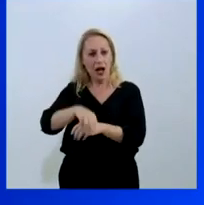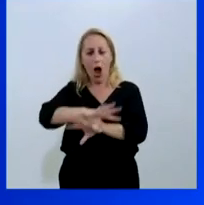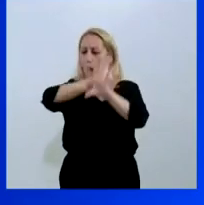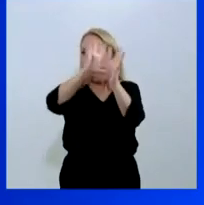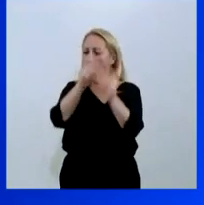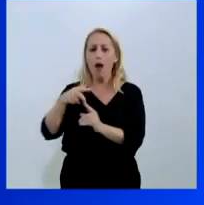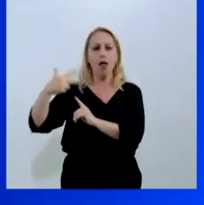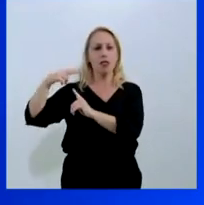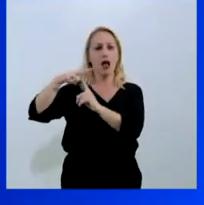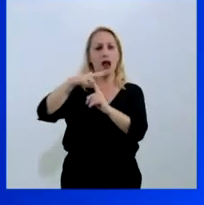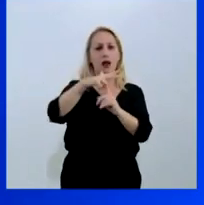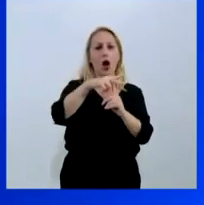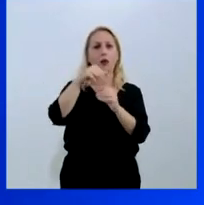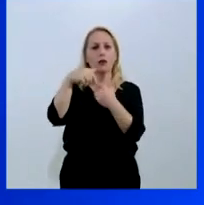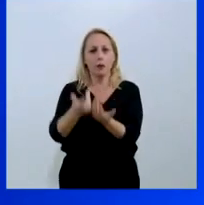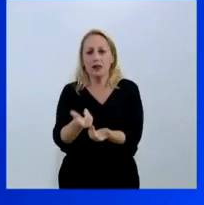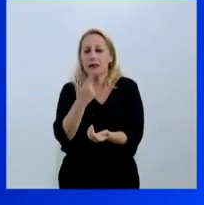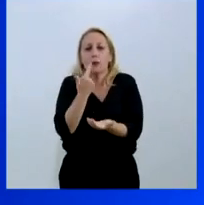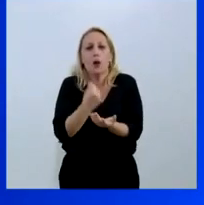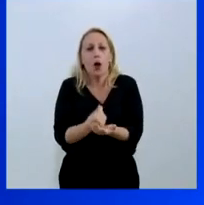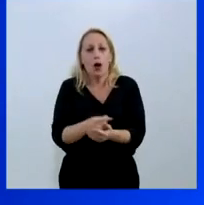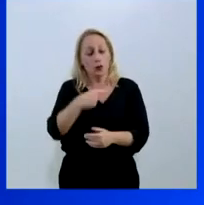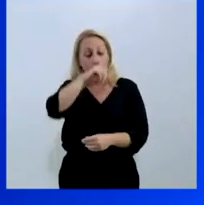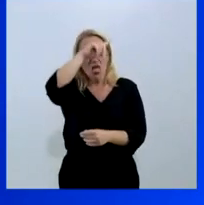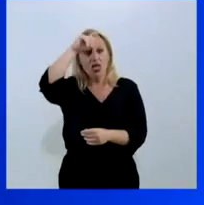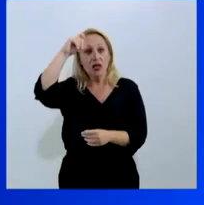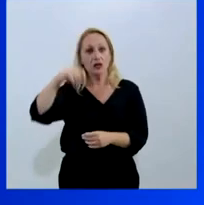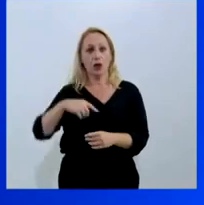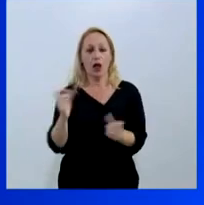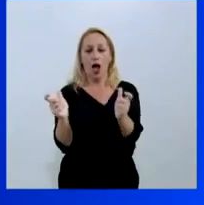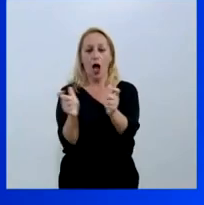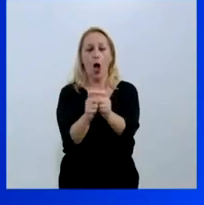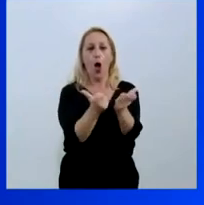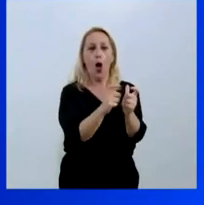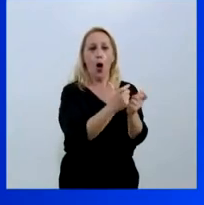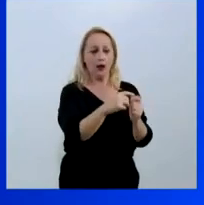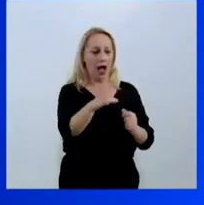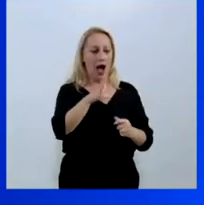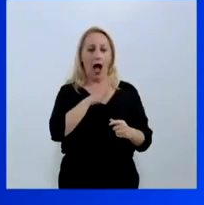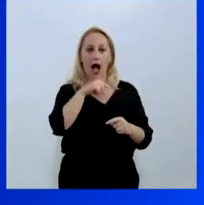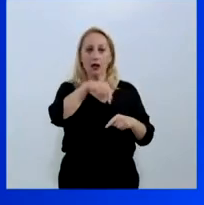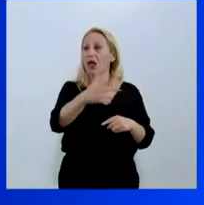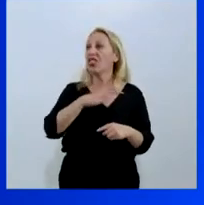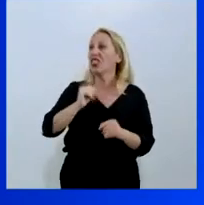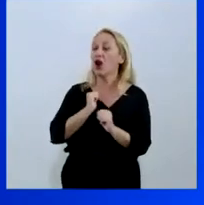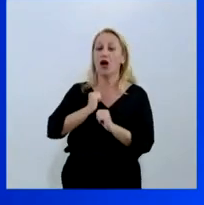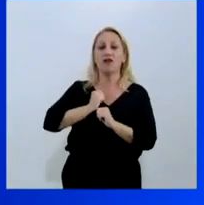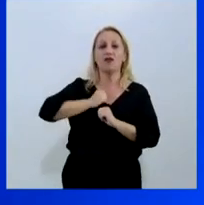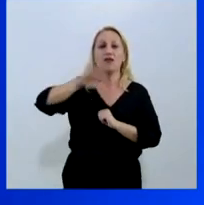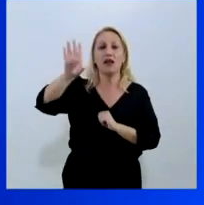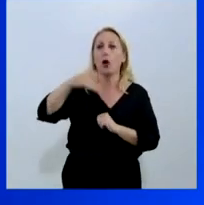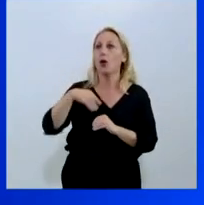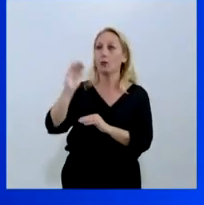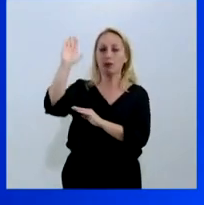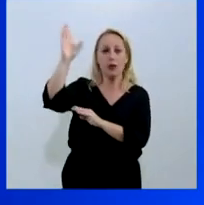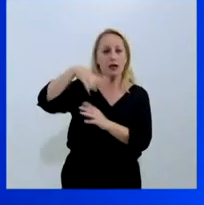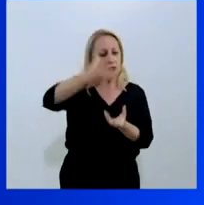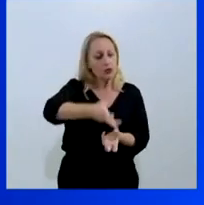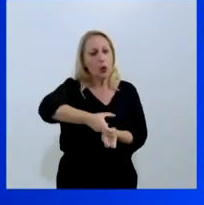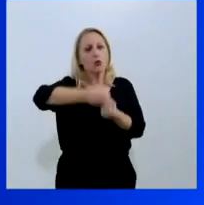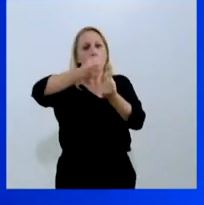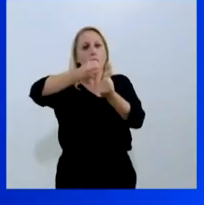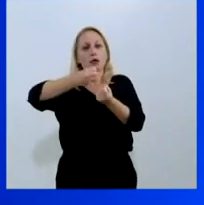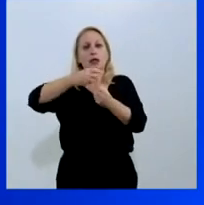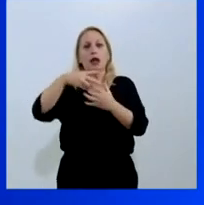δύσκολη άσκηση εκένωσης. Και η αλήθεια είναι ότι εκενώθηκαν όλοι όσοι ήθελαν να εκενωθούν. Δεν χάθηκε καμία ανθρώπινη ζωή Επειδή